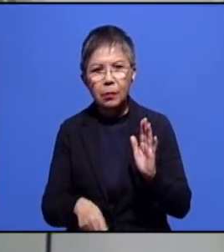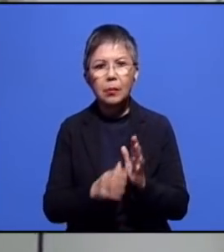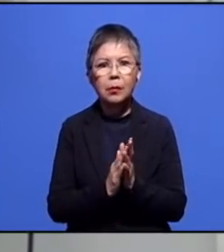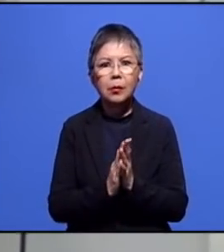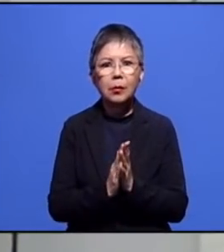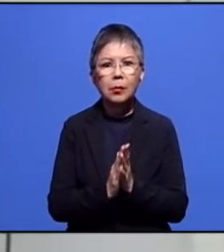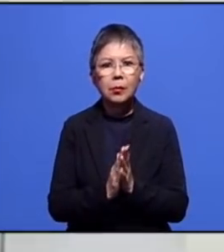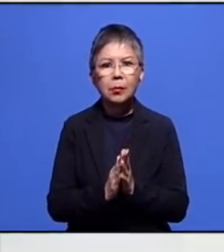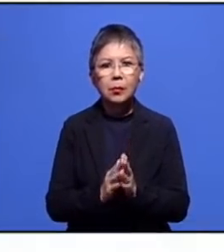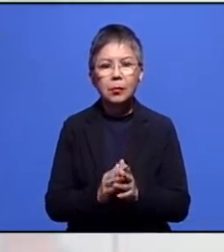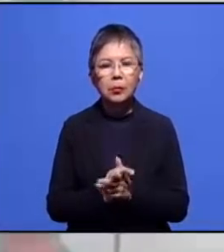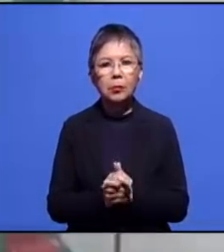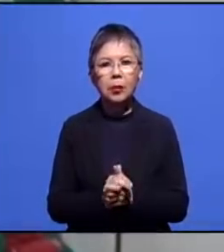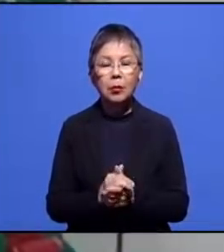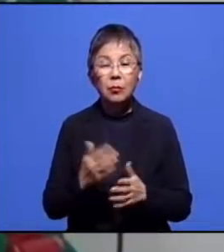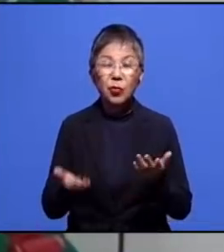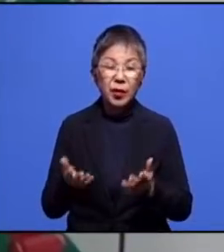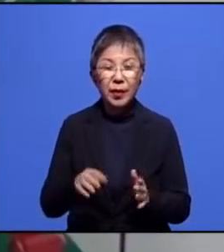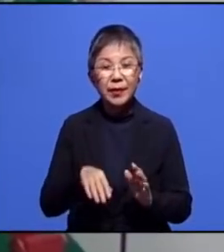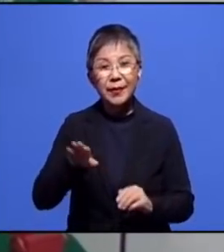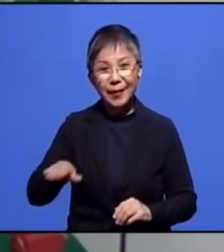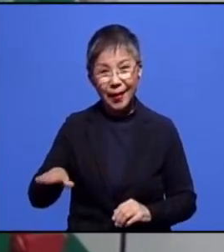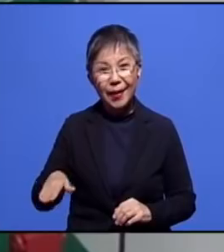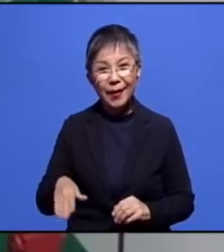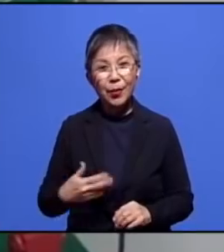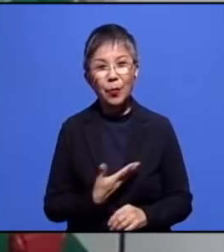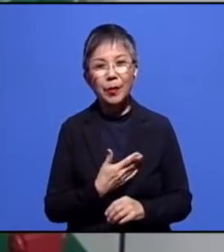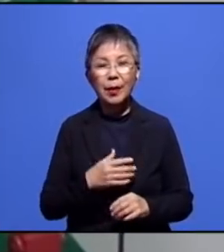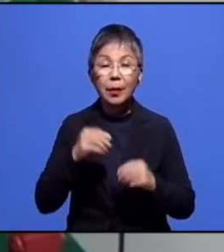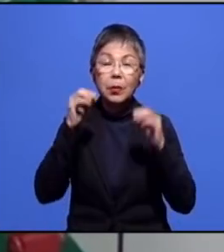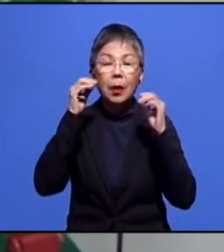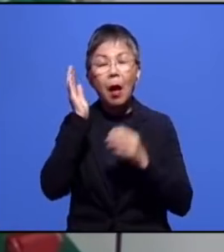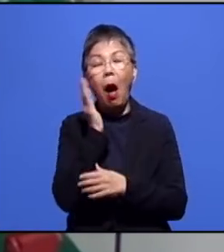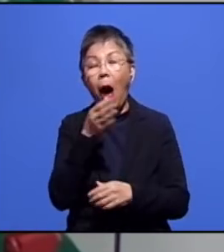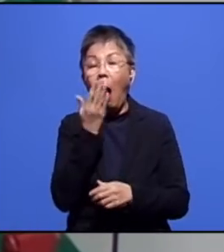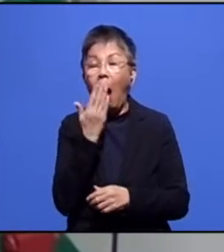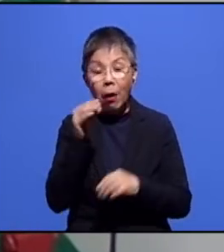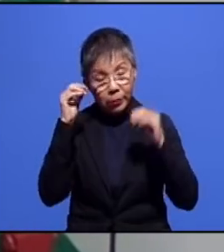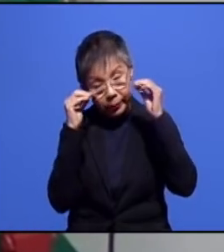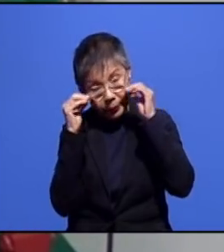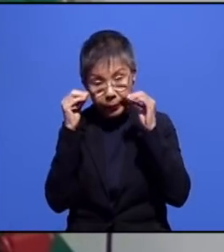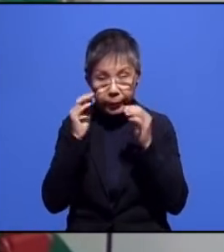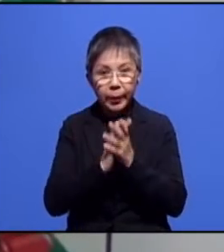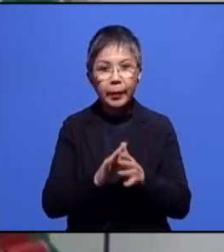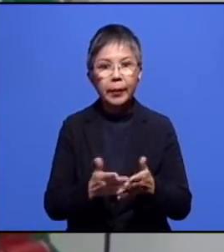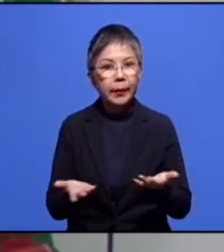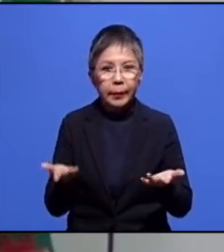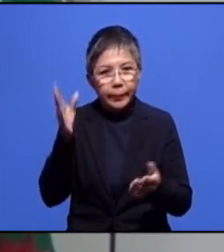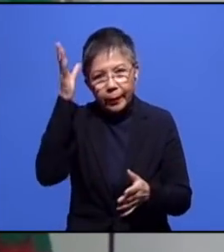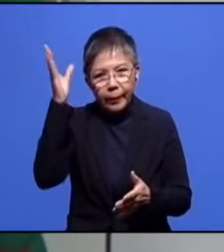nundutan mau ngambil sendal.com kinda lagi nurutan atau sempurnanya diem dulu